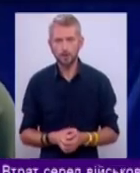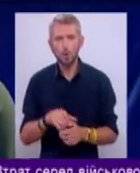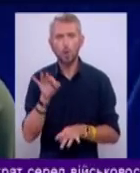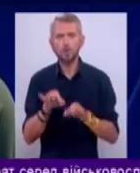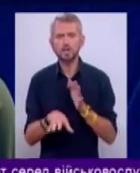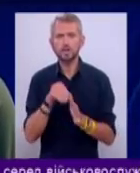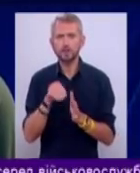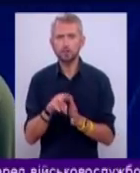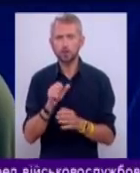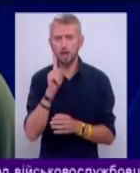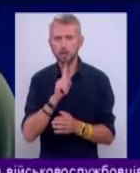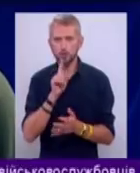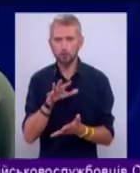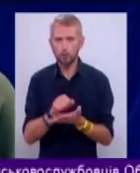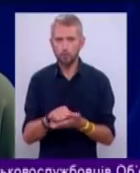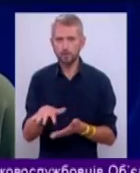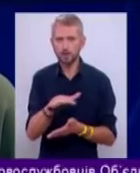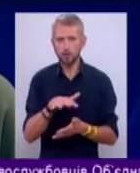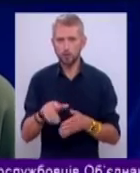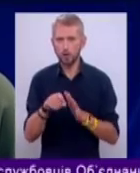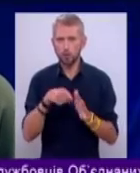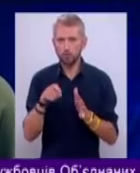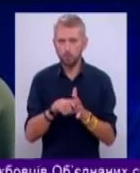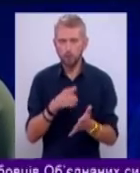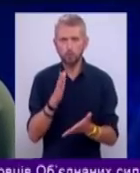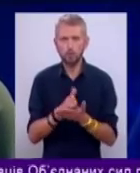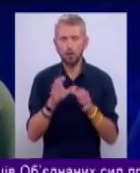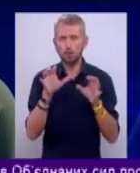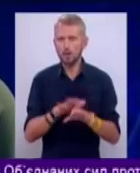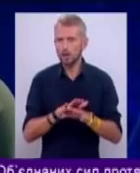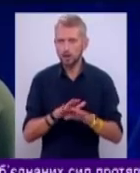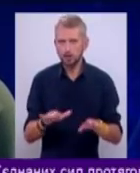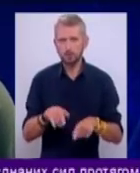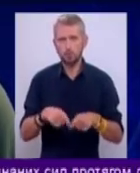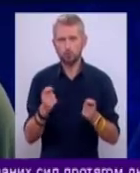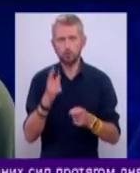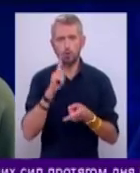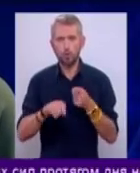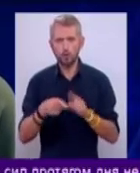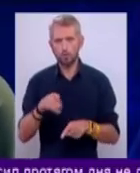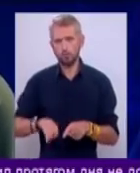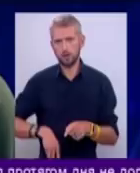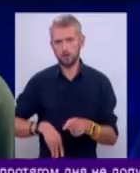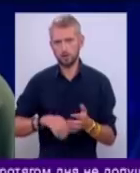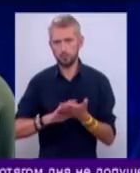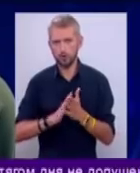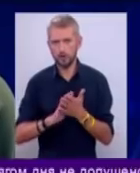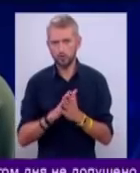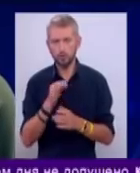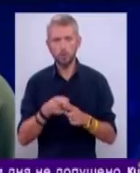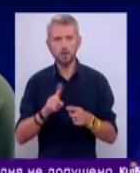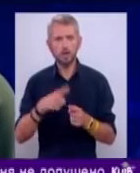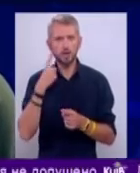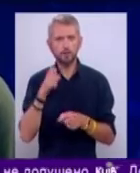Осінні вибори на тимчасово окупованих територіях Донбасу є нелегітимними і порушують логіку мінського процесу. Про це